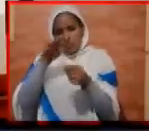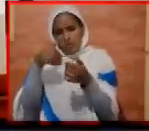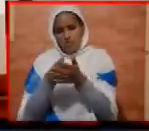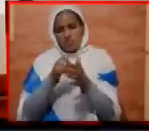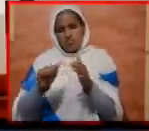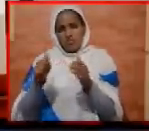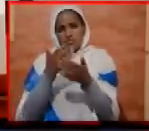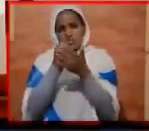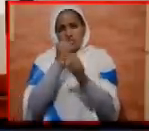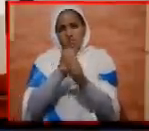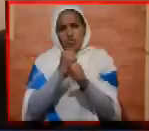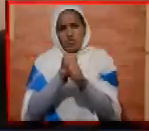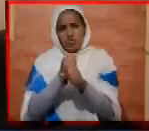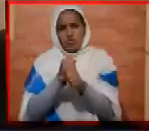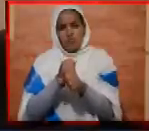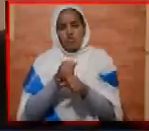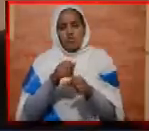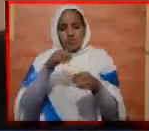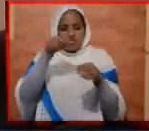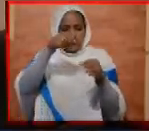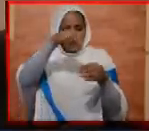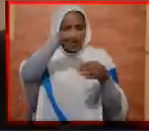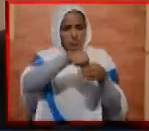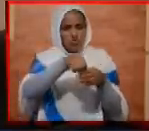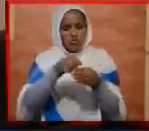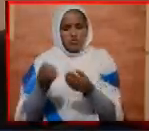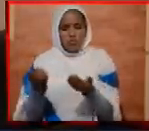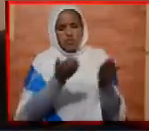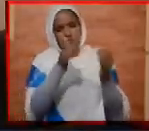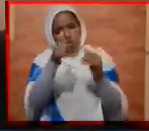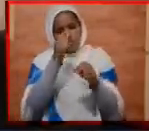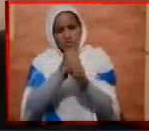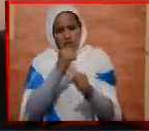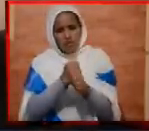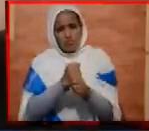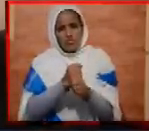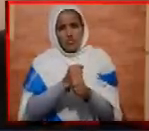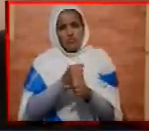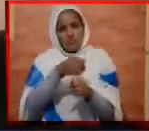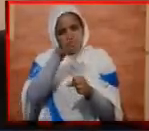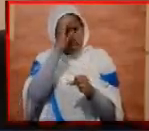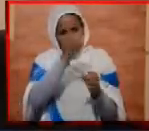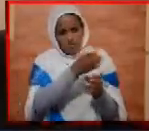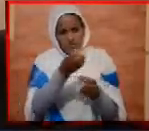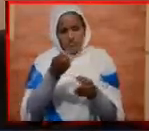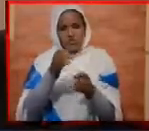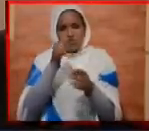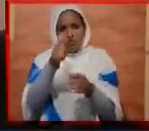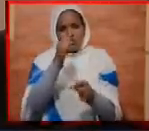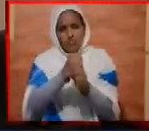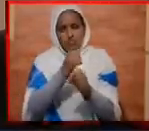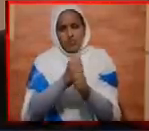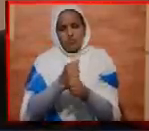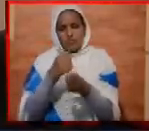المشاهدات التي تتمتع بها المشاهدات التي تتمتع بها المشاهدات التي تتمتع بها